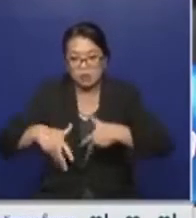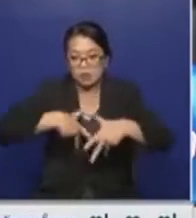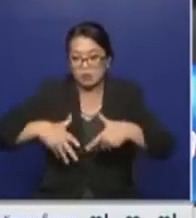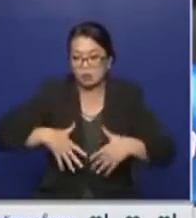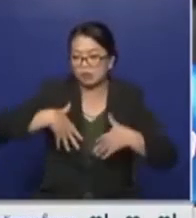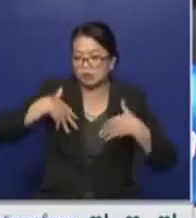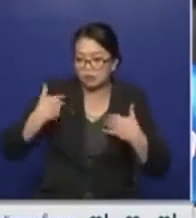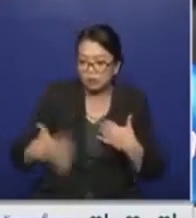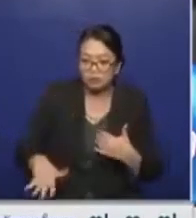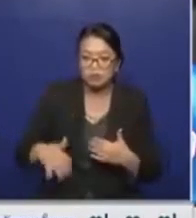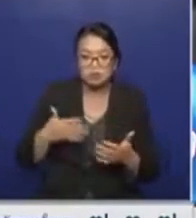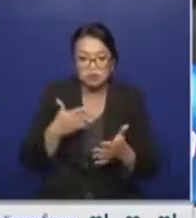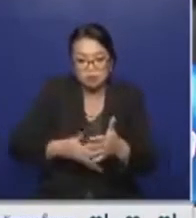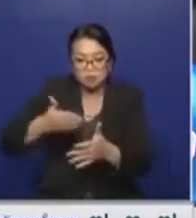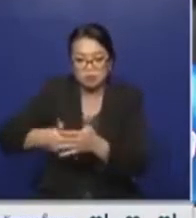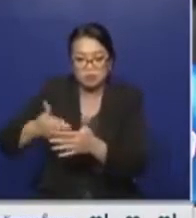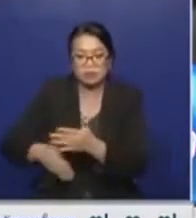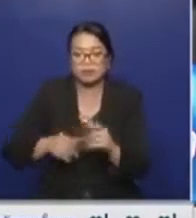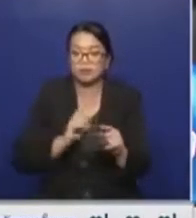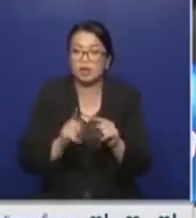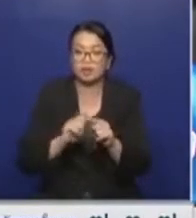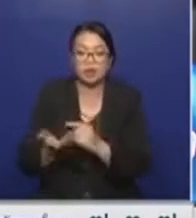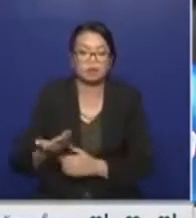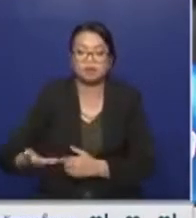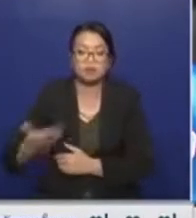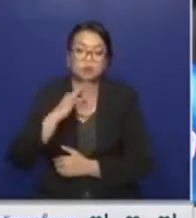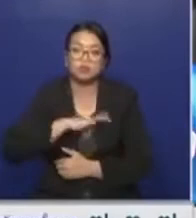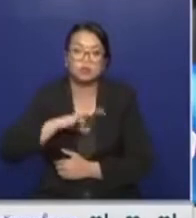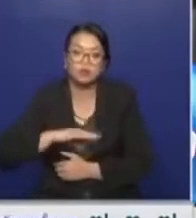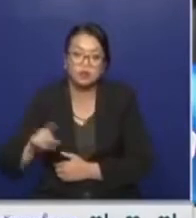แบบนี้นะคะวันนี้เนี่ยพวกท่านเนี่ย